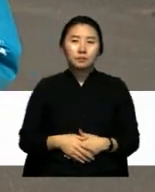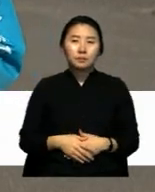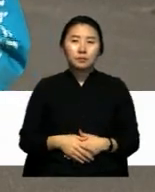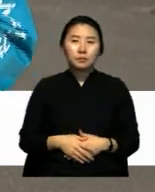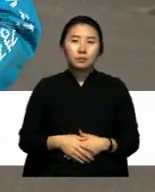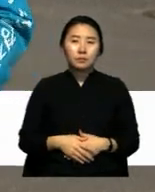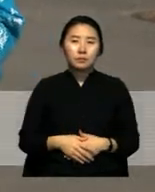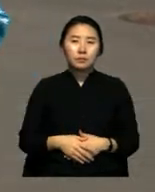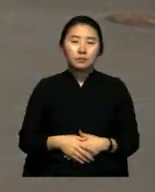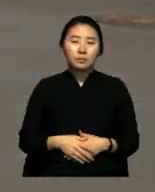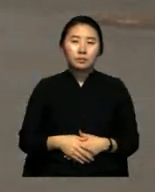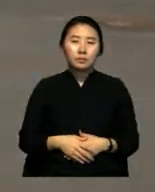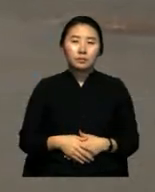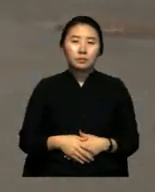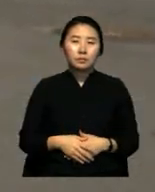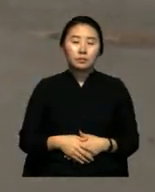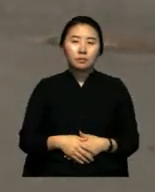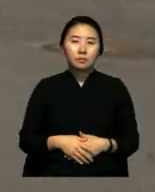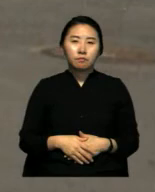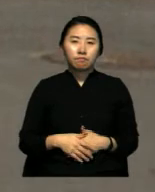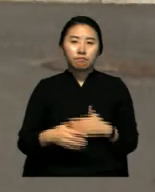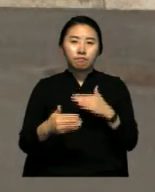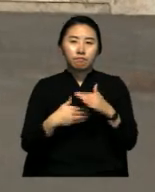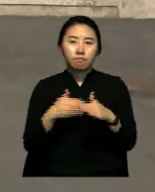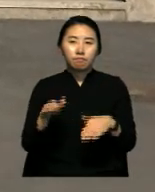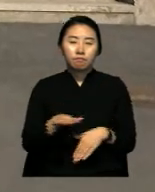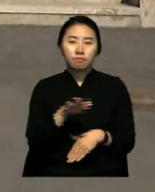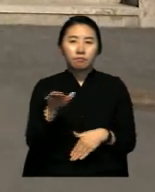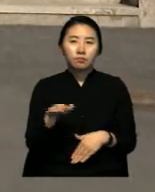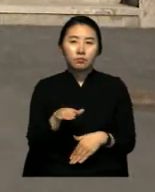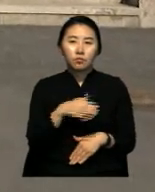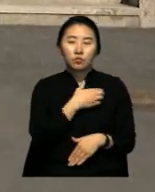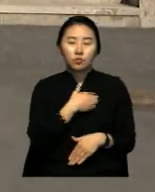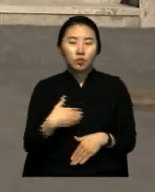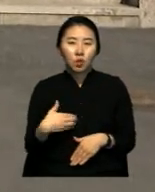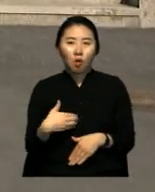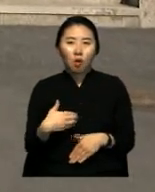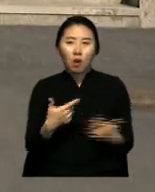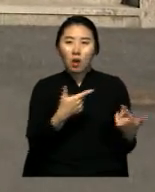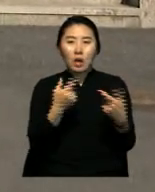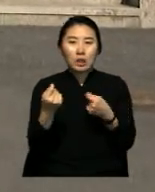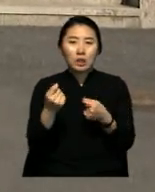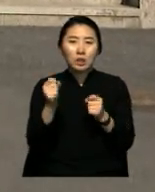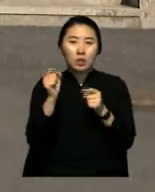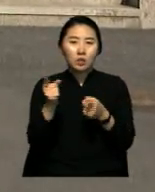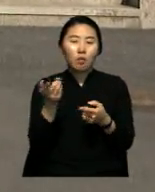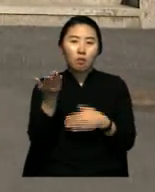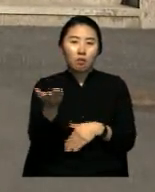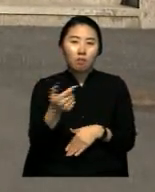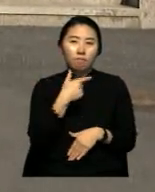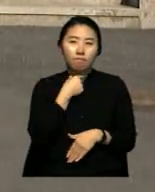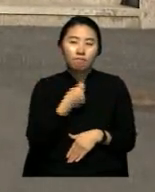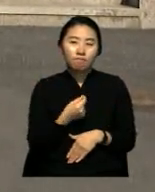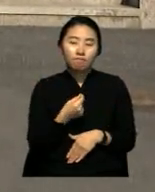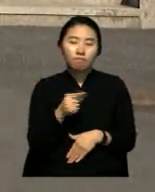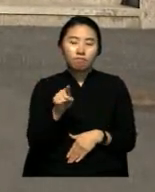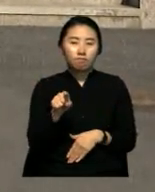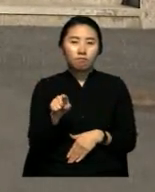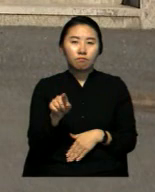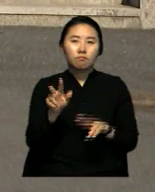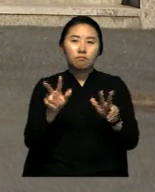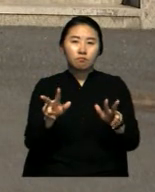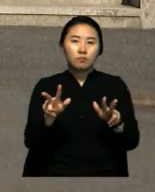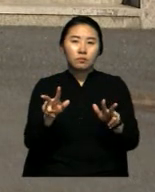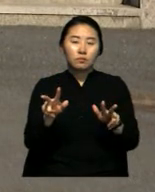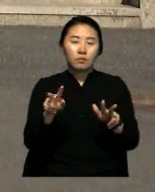감사합니다. 예, 감사합니다. 네, 이에 앞서서 저희가 양평군 측에도 같은 기회를 제공해 드리려고 했는데요. 양평군에서는